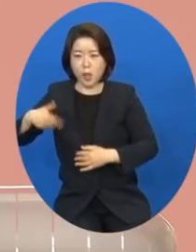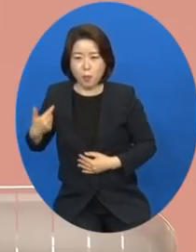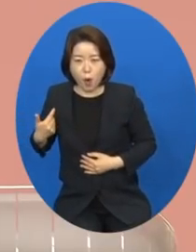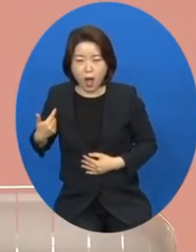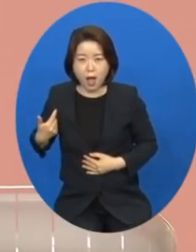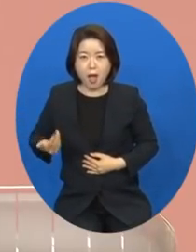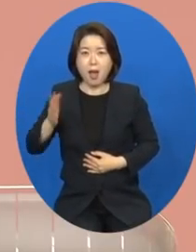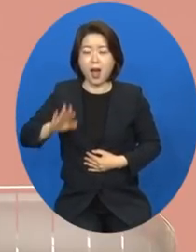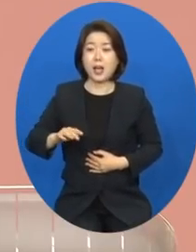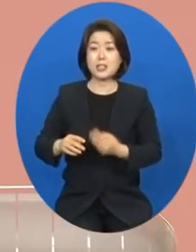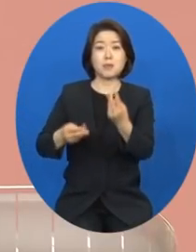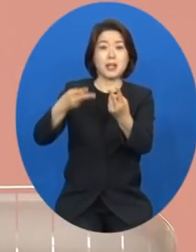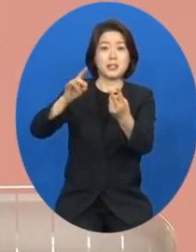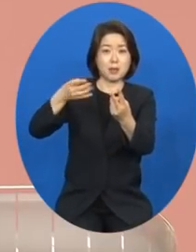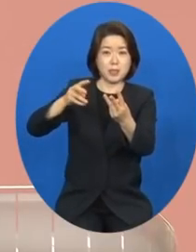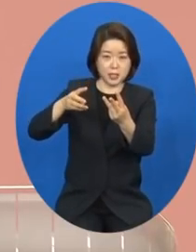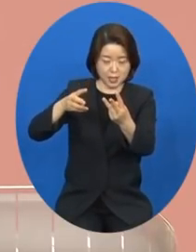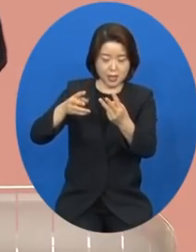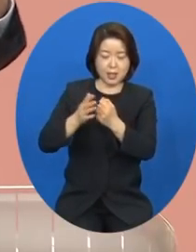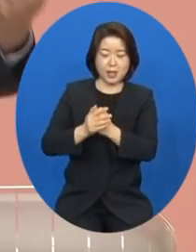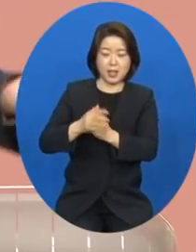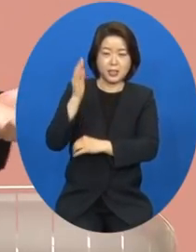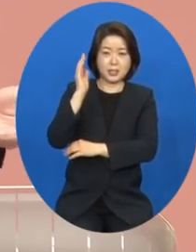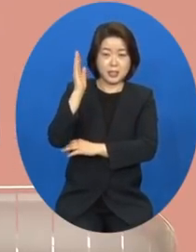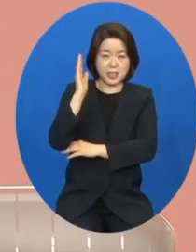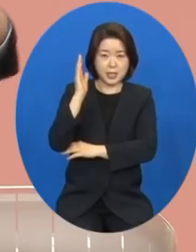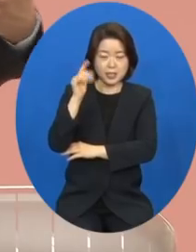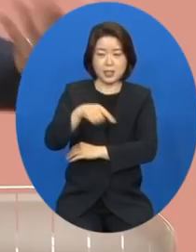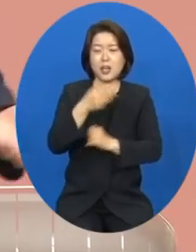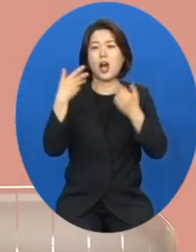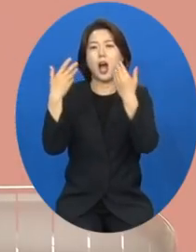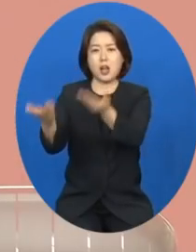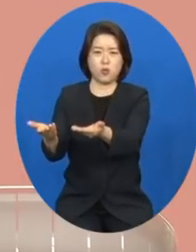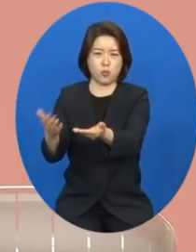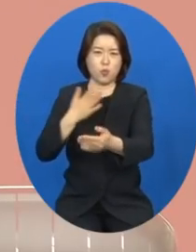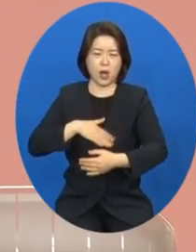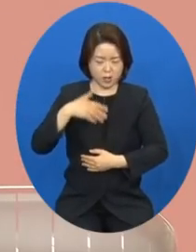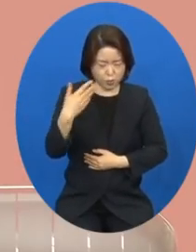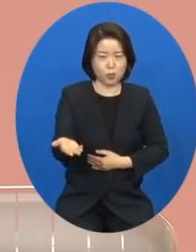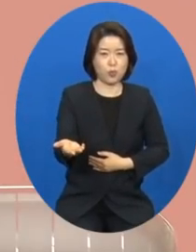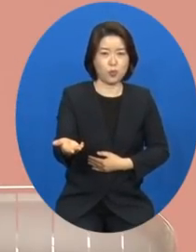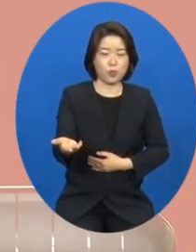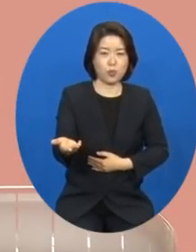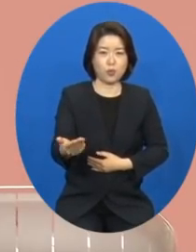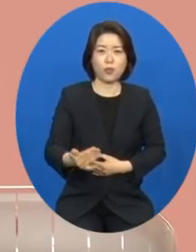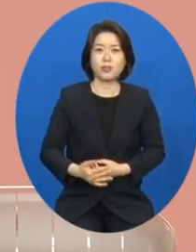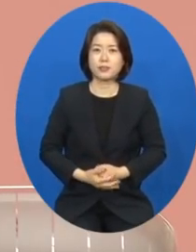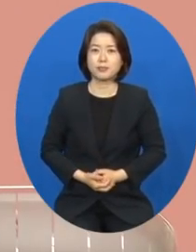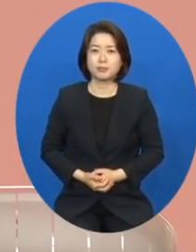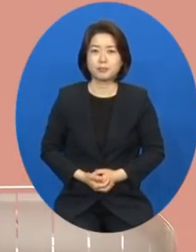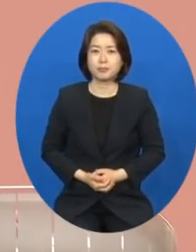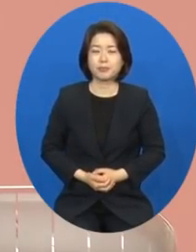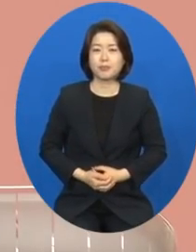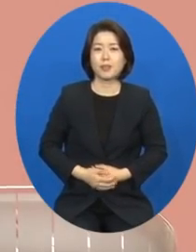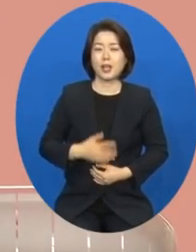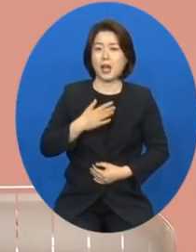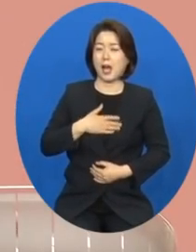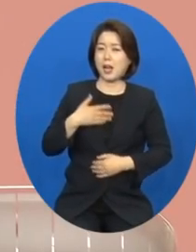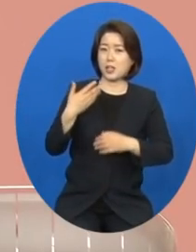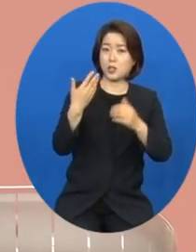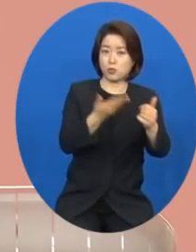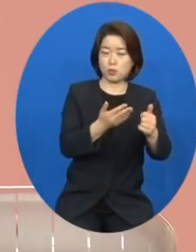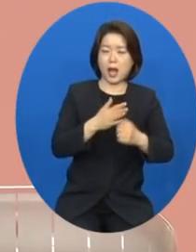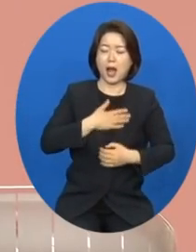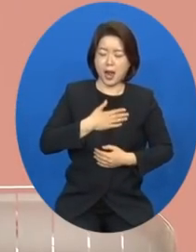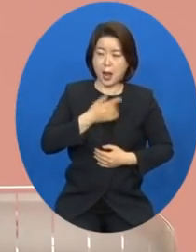하나님이 역사의 이야기를 어떻게 하라고요 들려 줘 라 알려주라고 하는 것입니다 이 알게 하다 라는 단어가